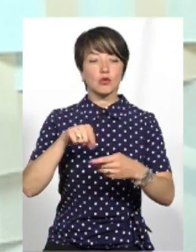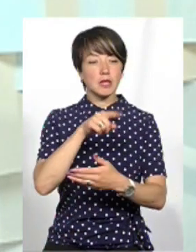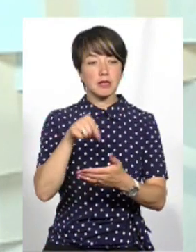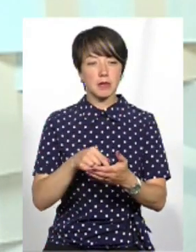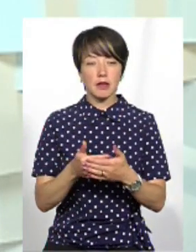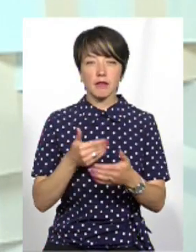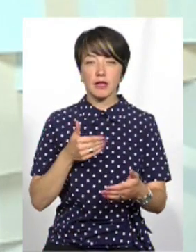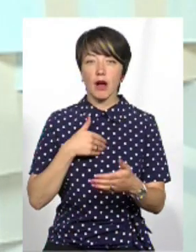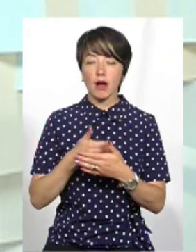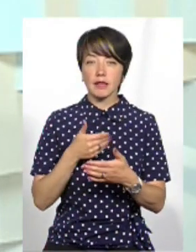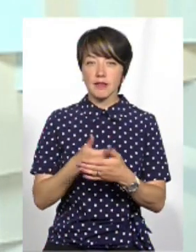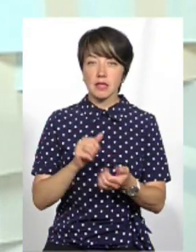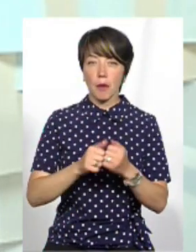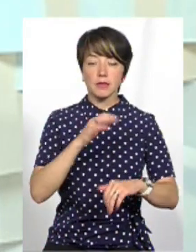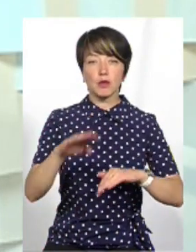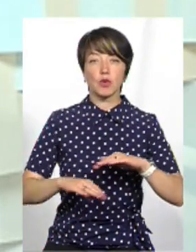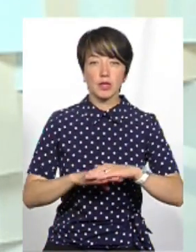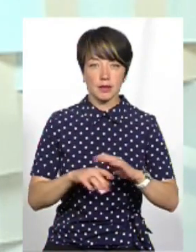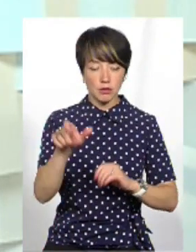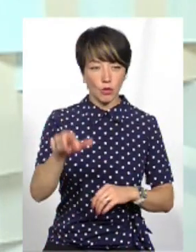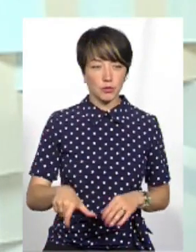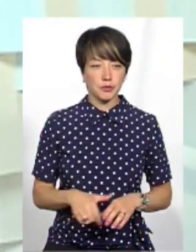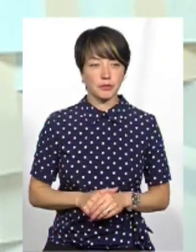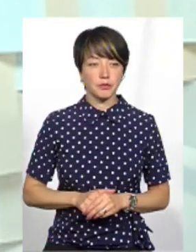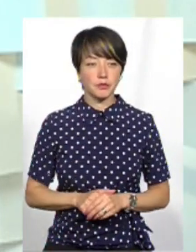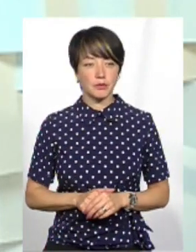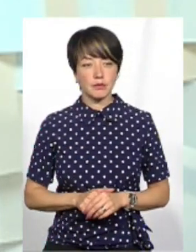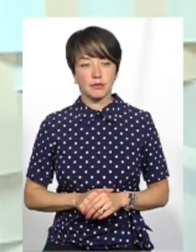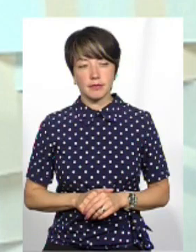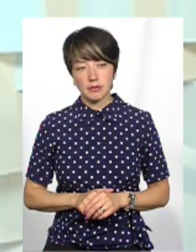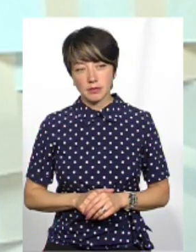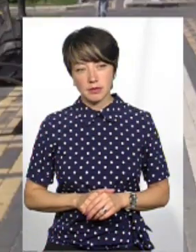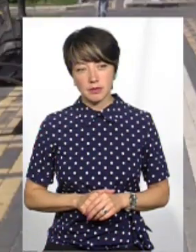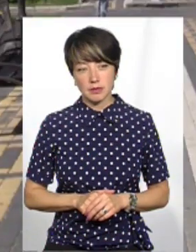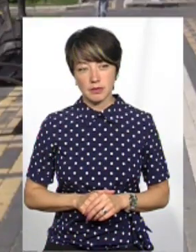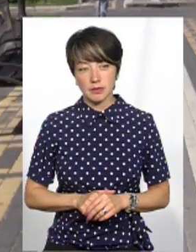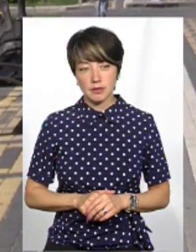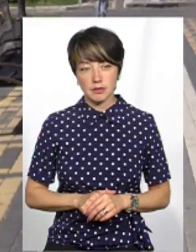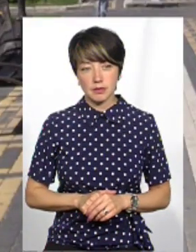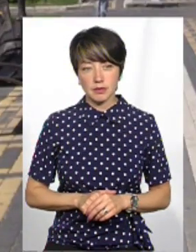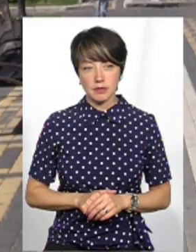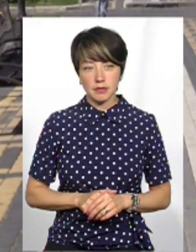від громадської діячки із Кам'янця-Подільського Валентини Магилат. Прошу.